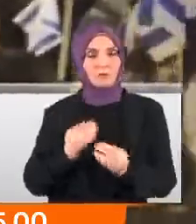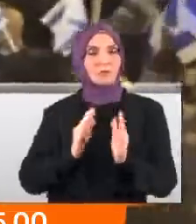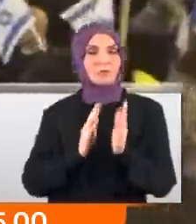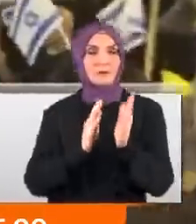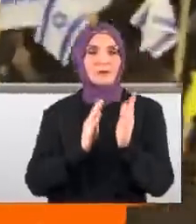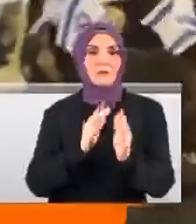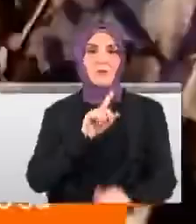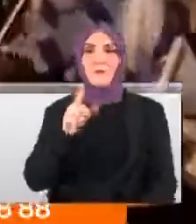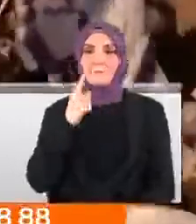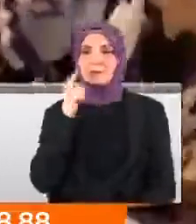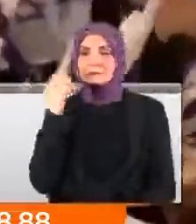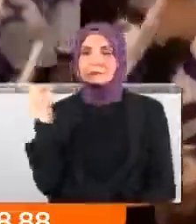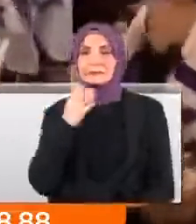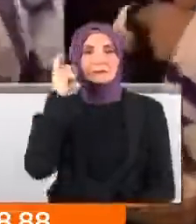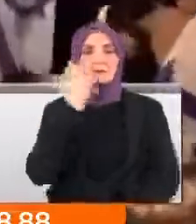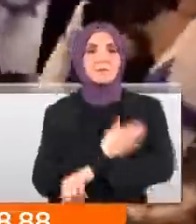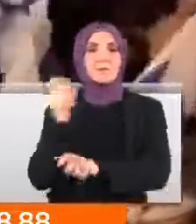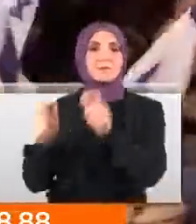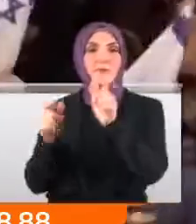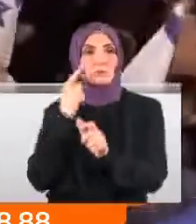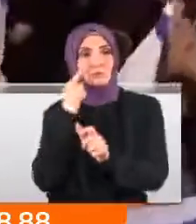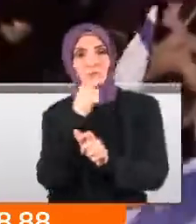hükümeti protesto etti.